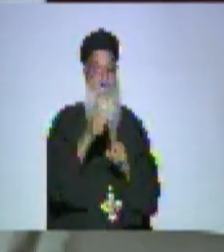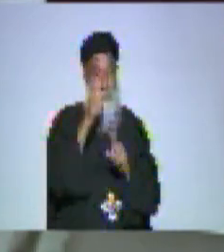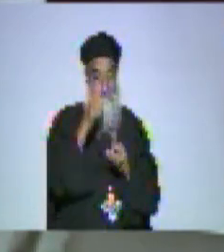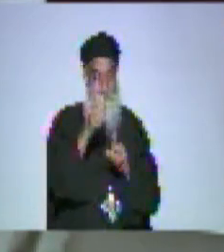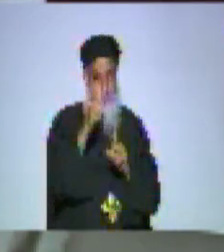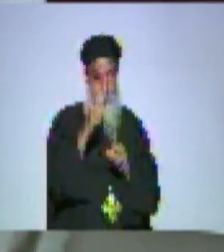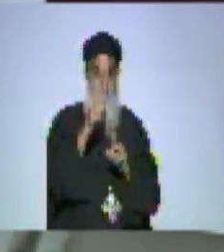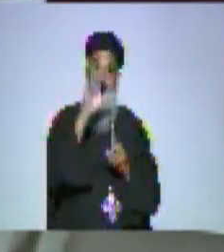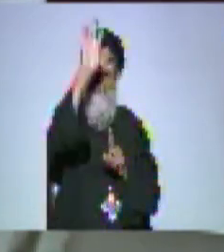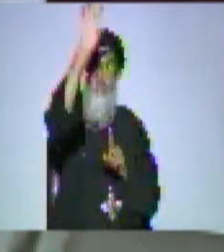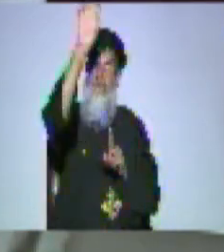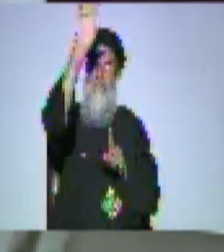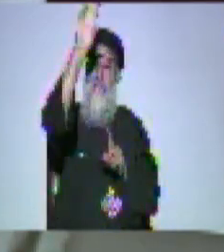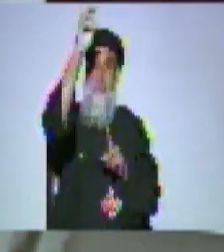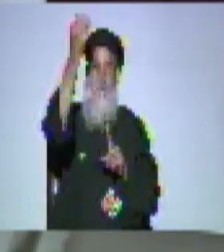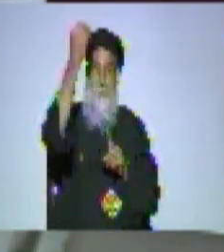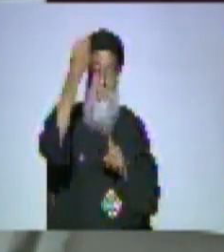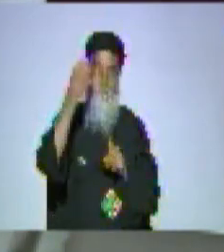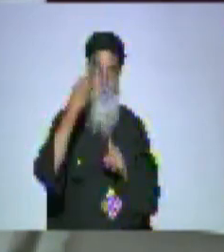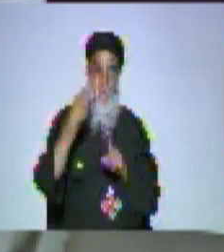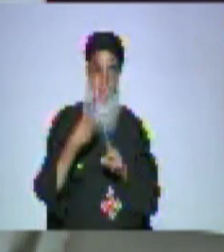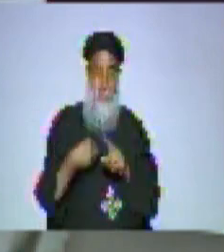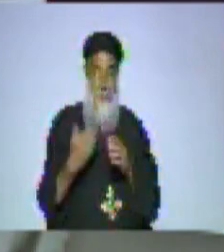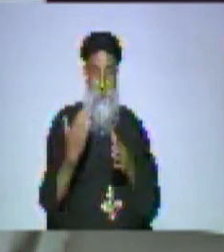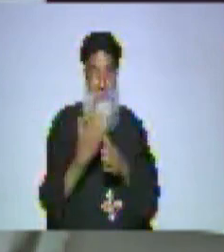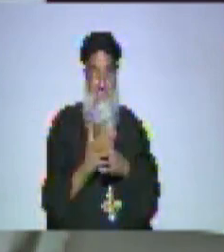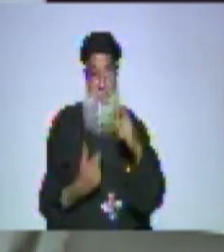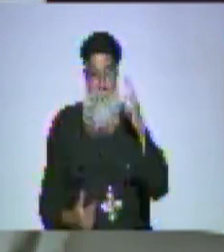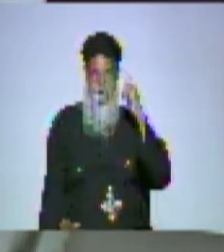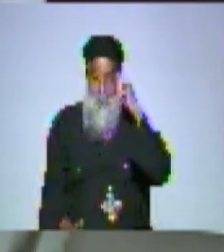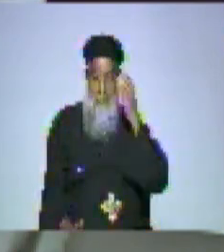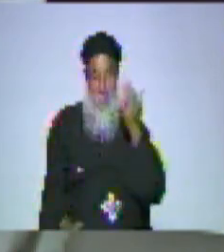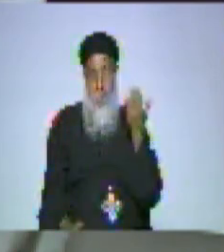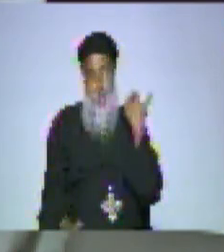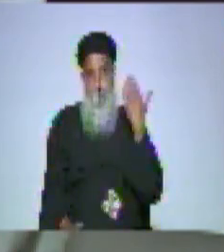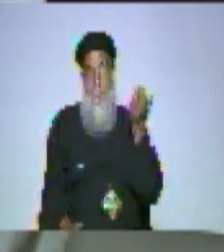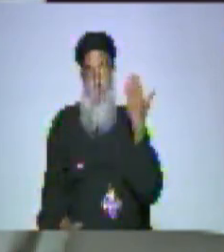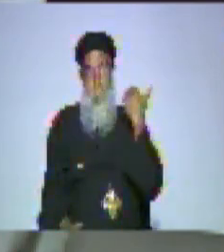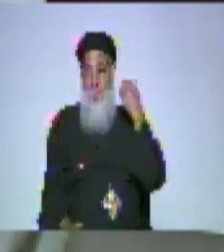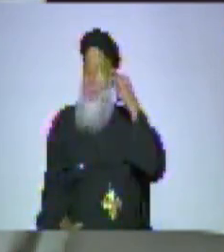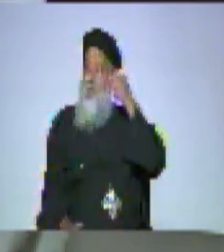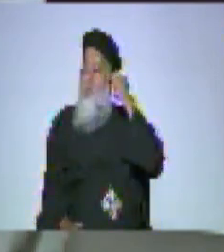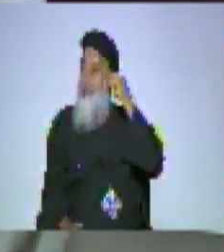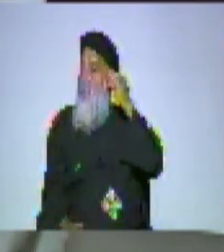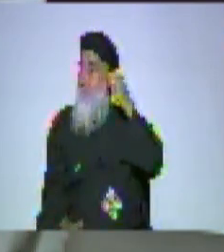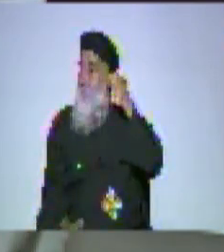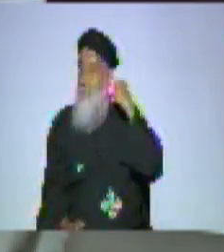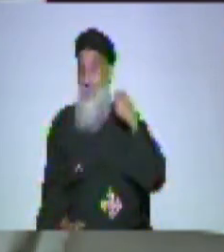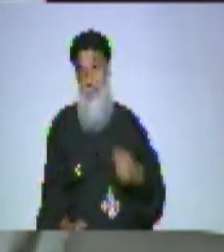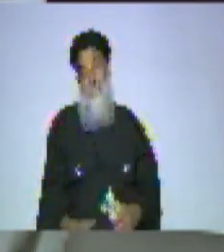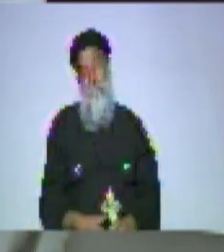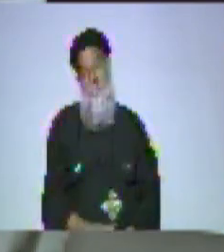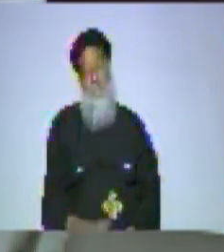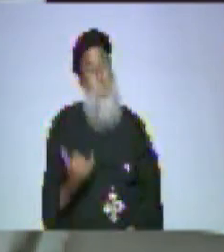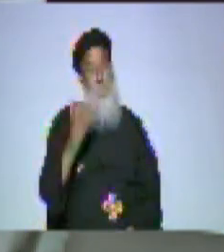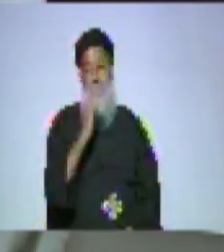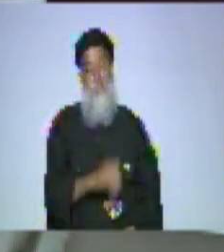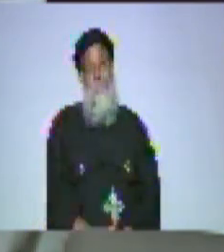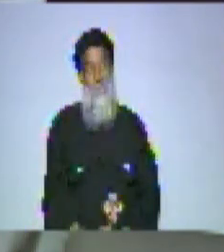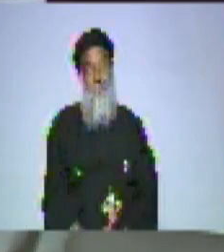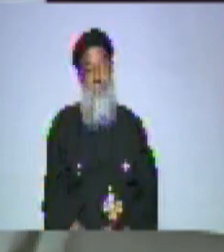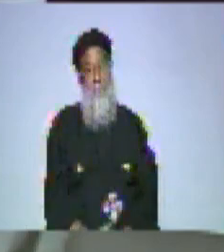الله من اجل معرفه المسبقه عما سيحدث دي مهمه